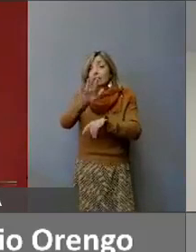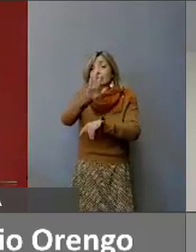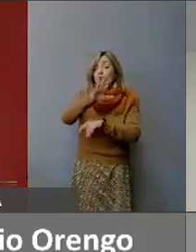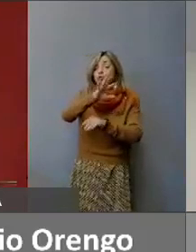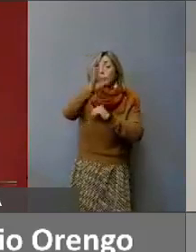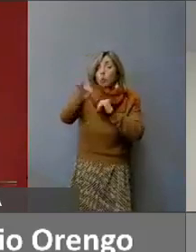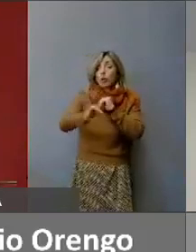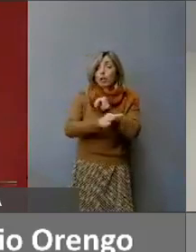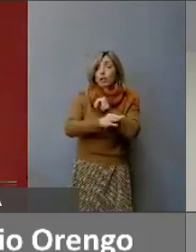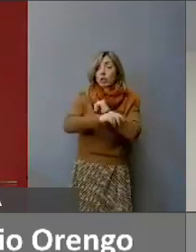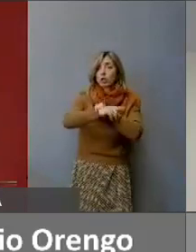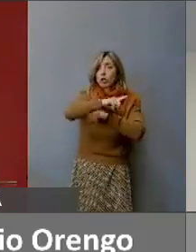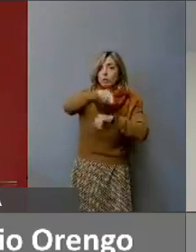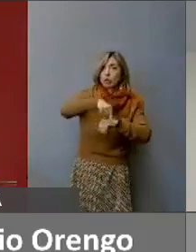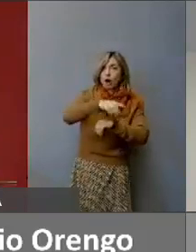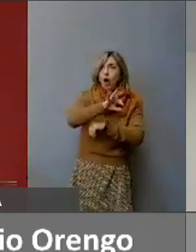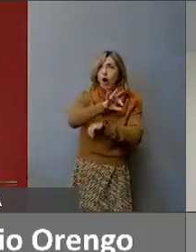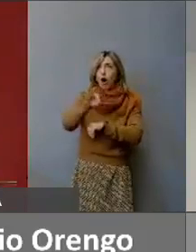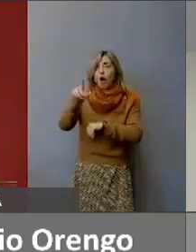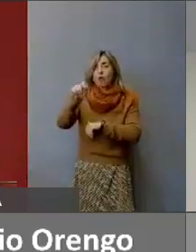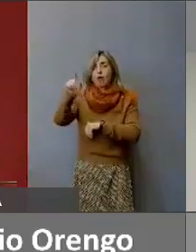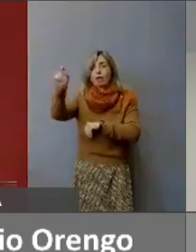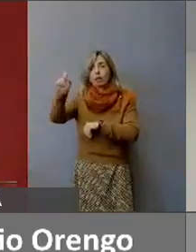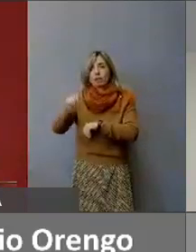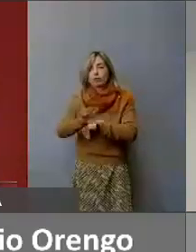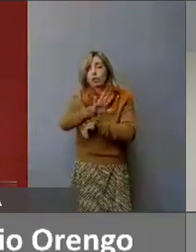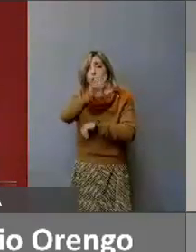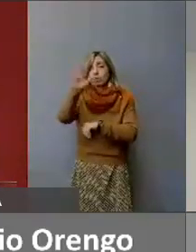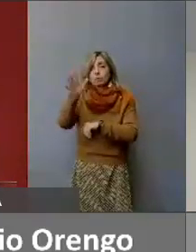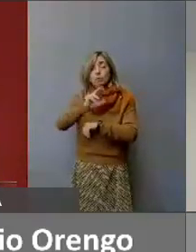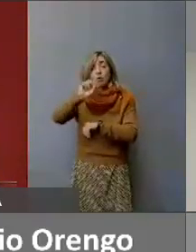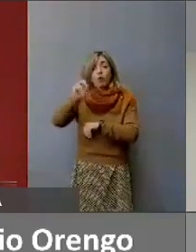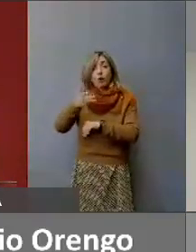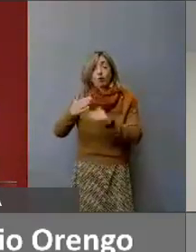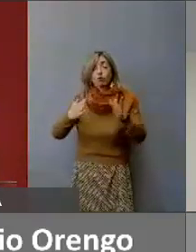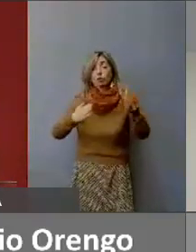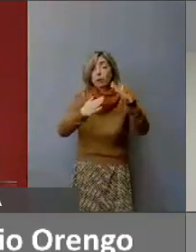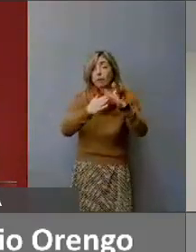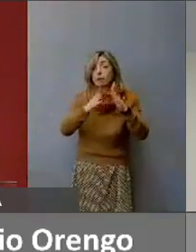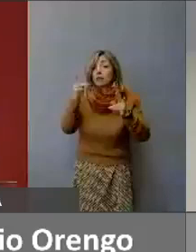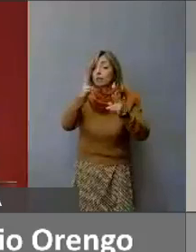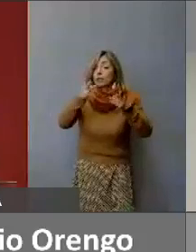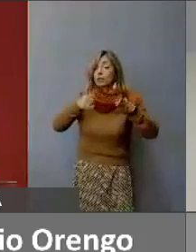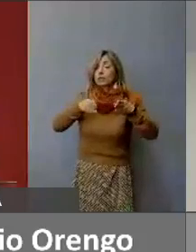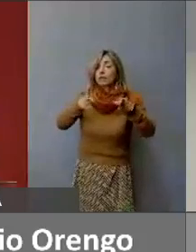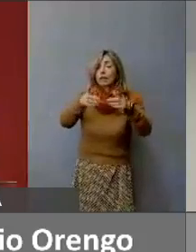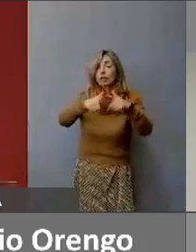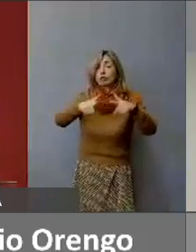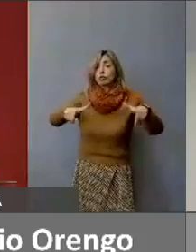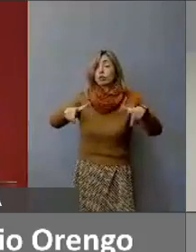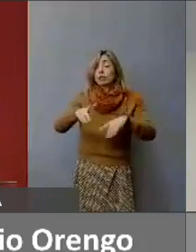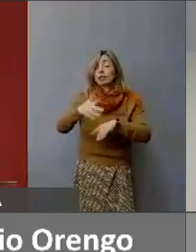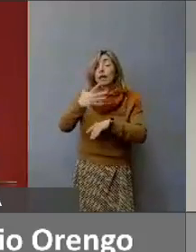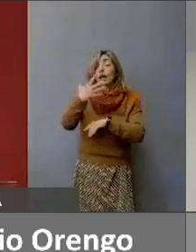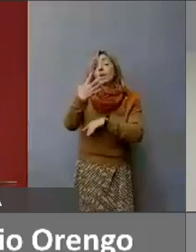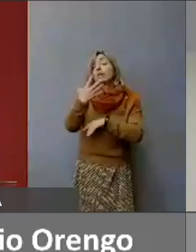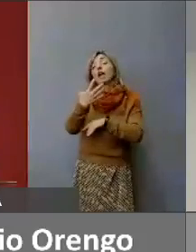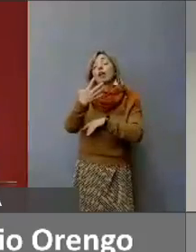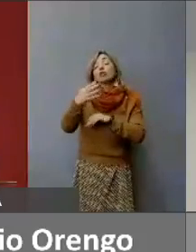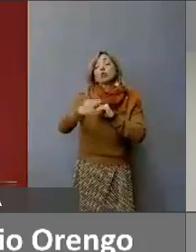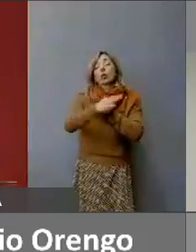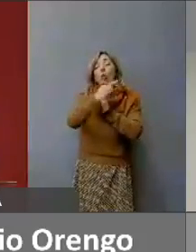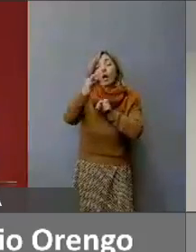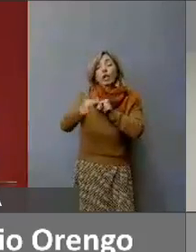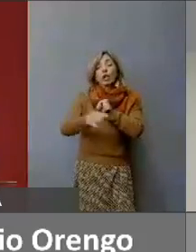cento mi pare sulla velocità massima ma in strada urbana e di 5 chilometri orari i limiti di taratura dopo il quale scatta la sanzione